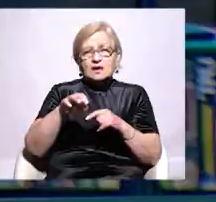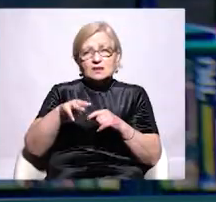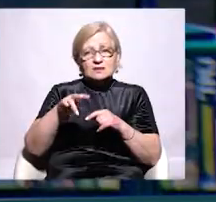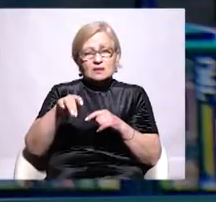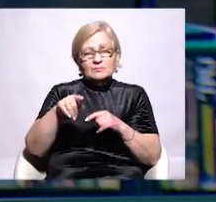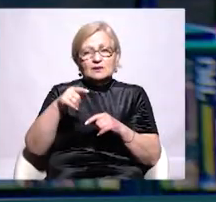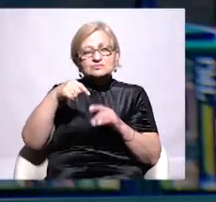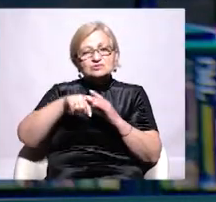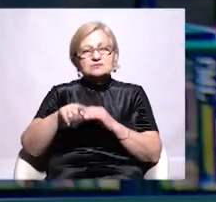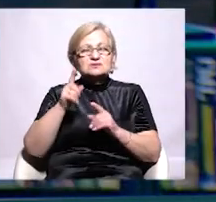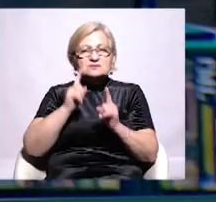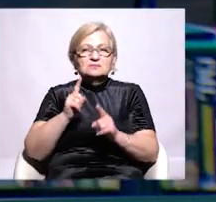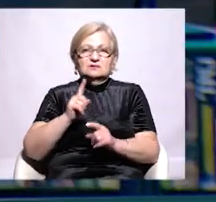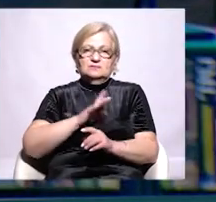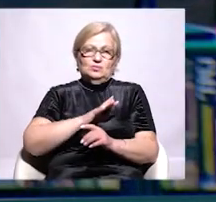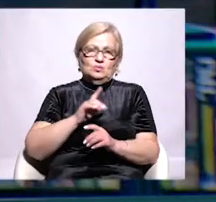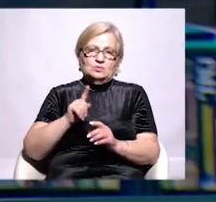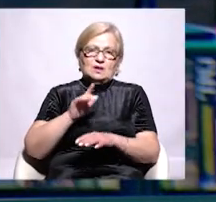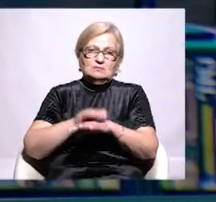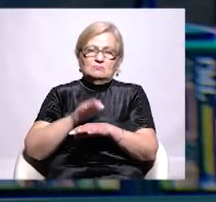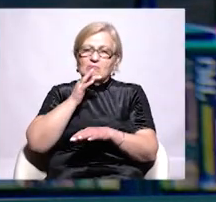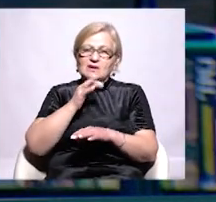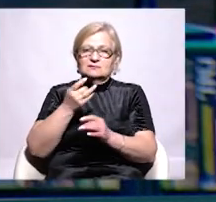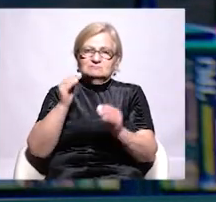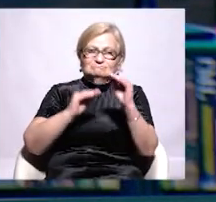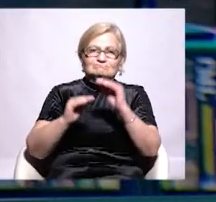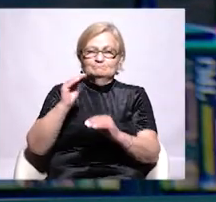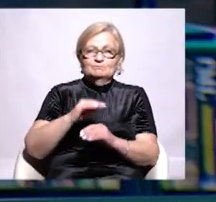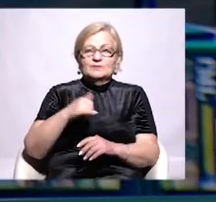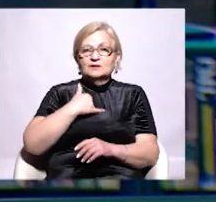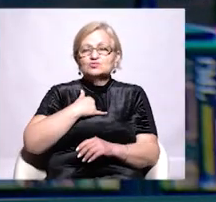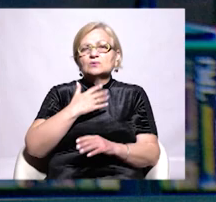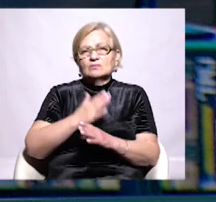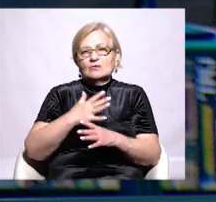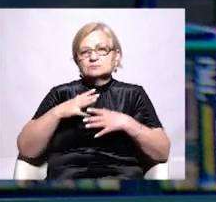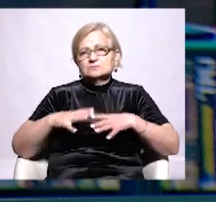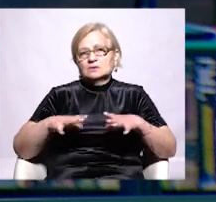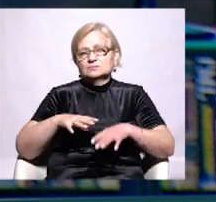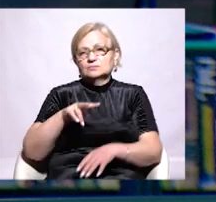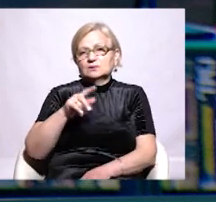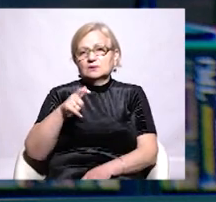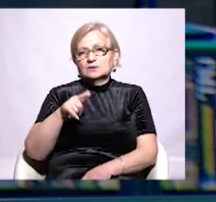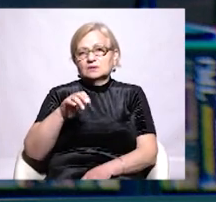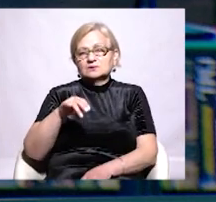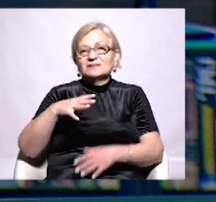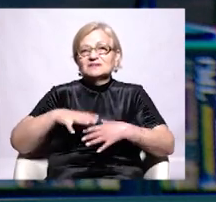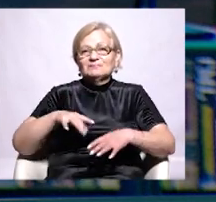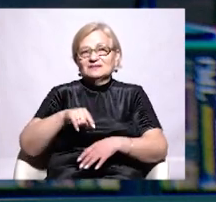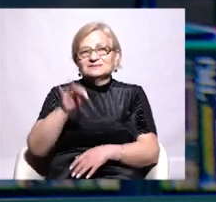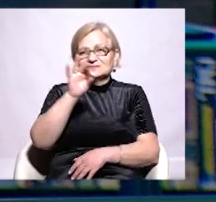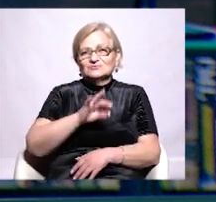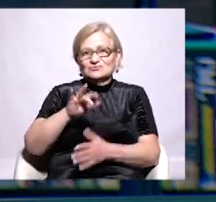რომ რეალობაში აქვს. ჩვენ ვიცით ქართული ლეგენდებიც, ვიცით ლეგენდა თბილისის